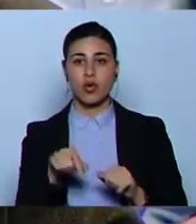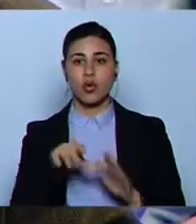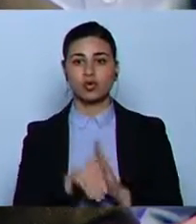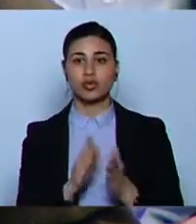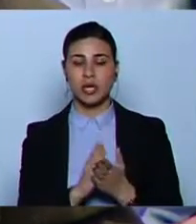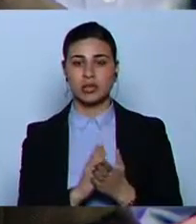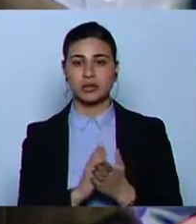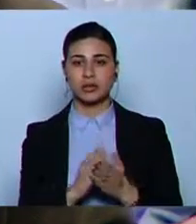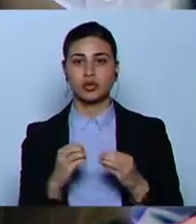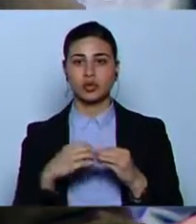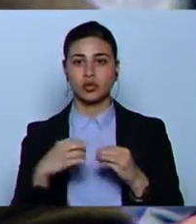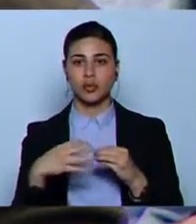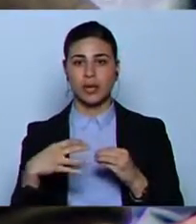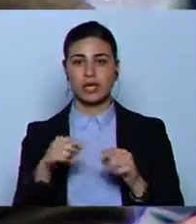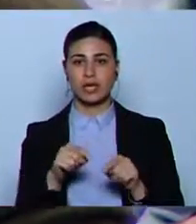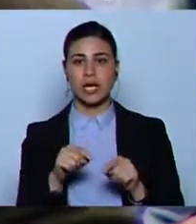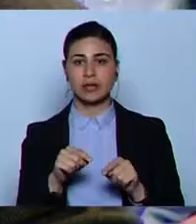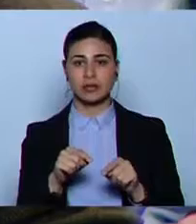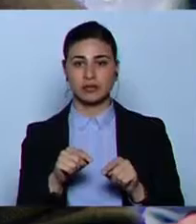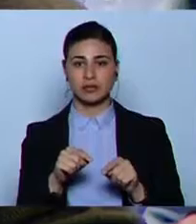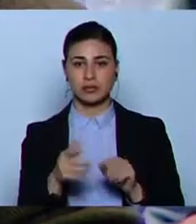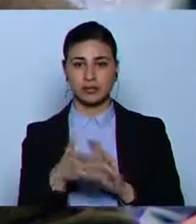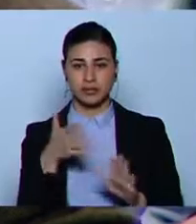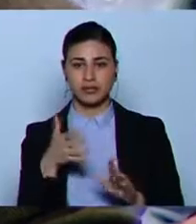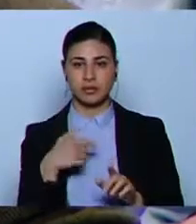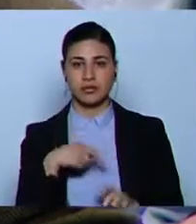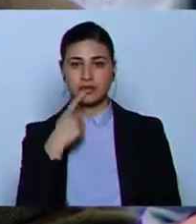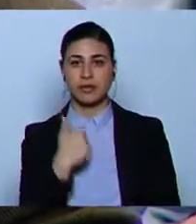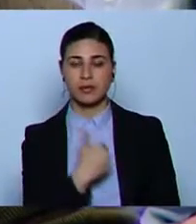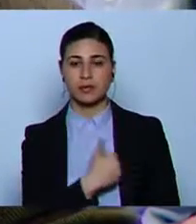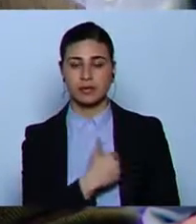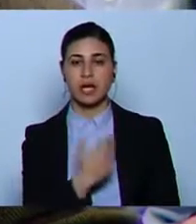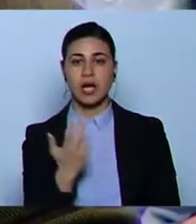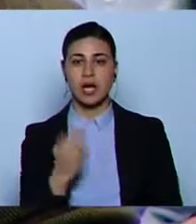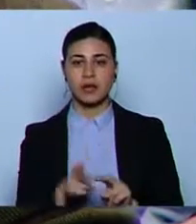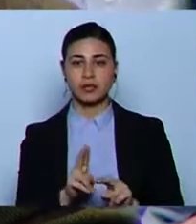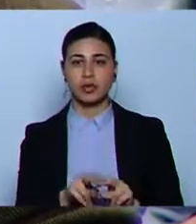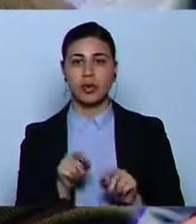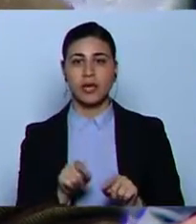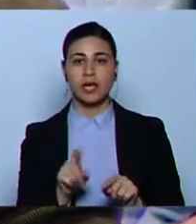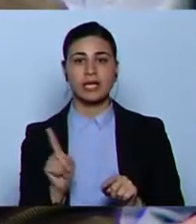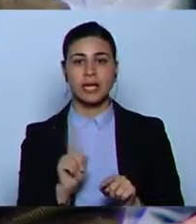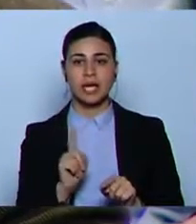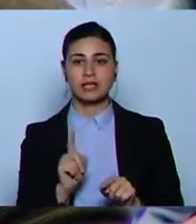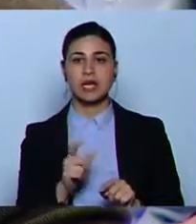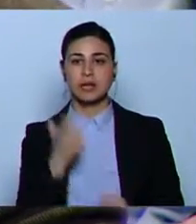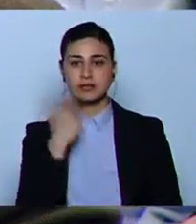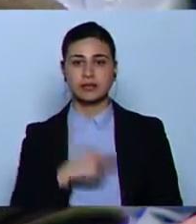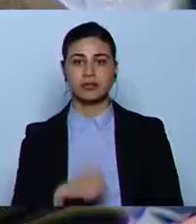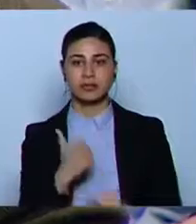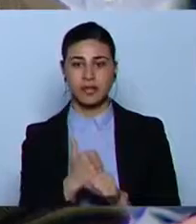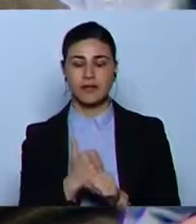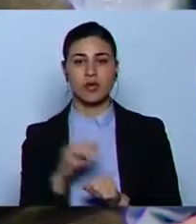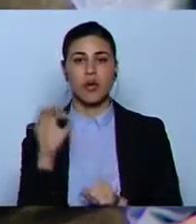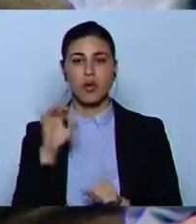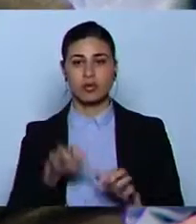მართავს 15-დან ხო მივიხვდით ხო ის თქვას მინდა. ამიტომ აქ რაღაცა ობიექტურობაზე და რაღაცაზე და ვთქვათ